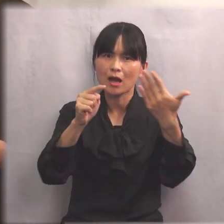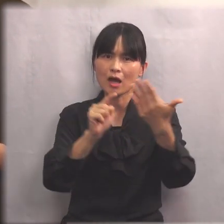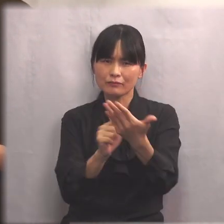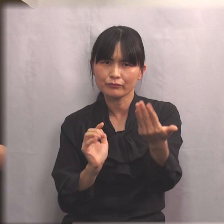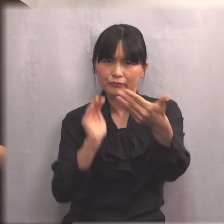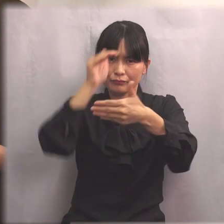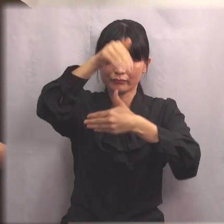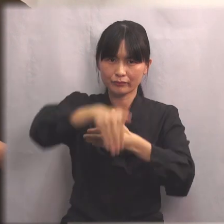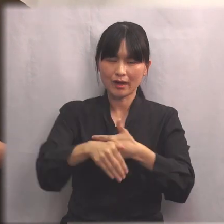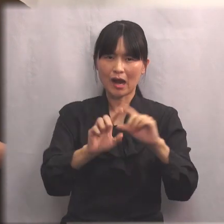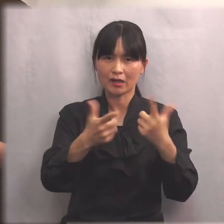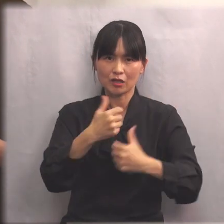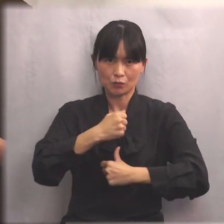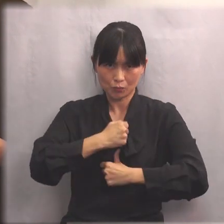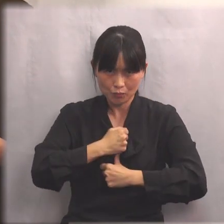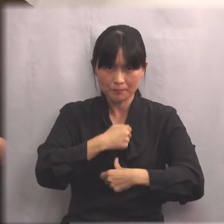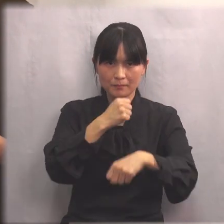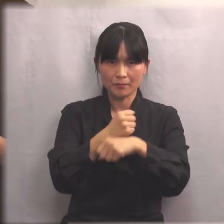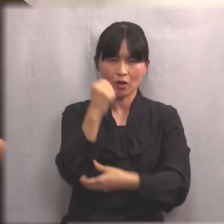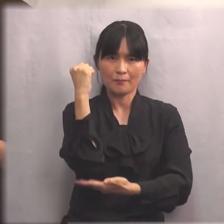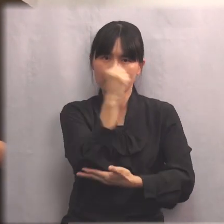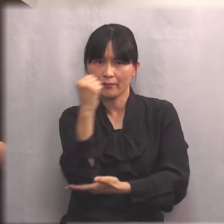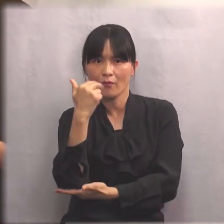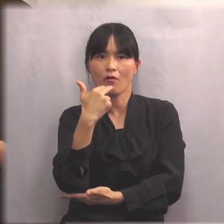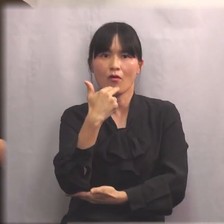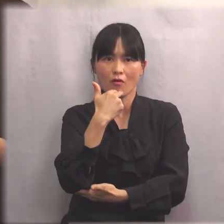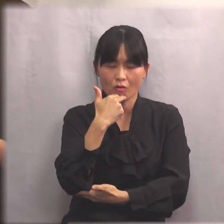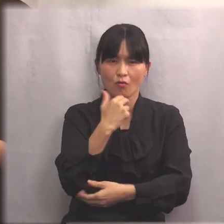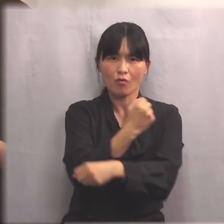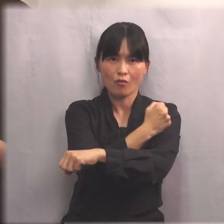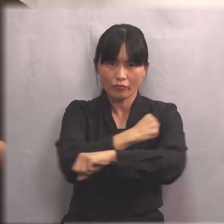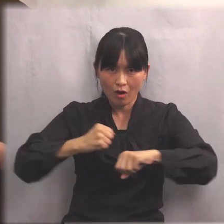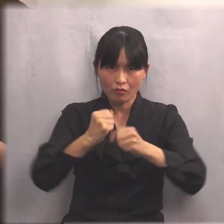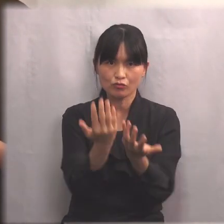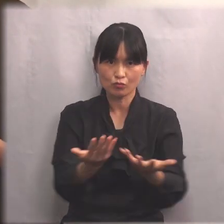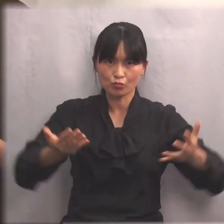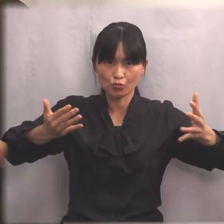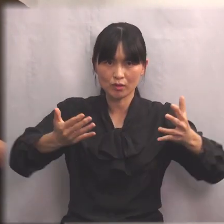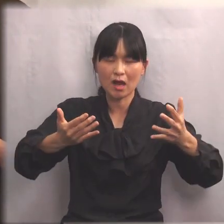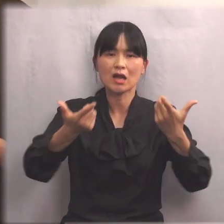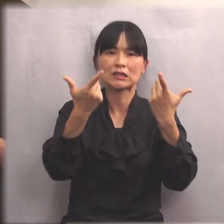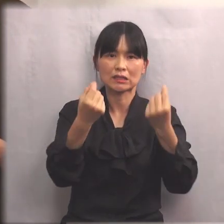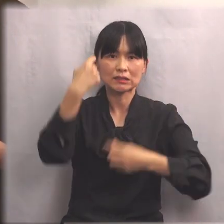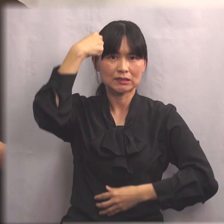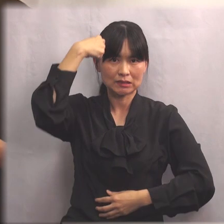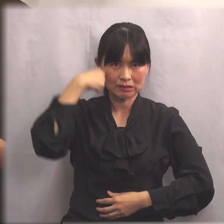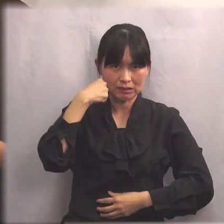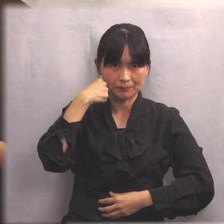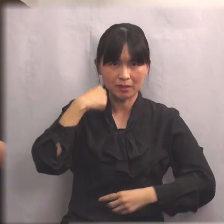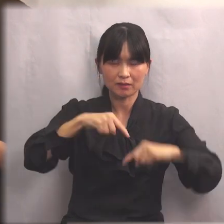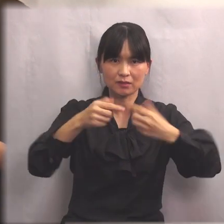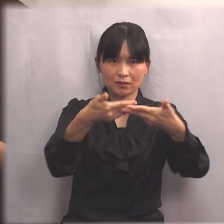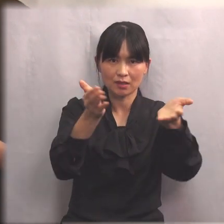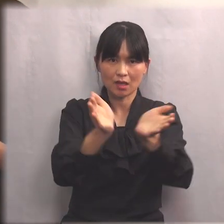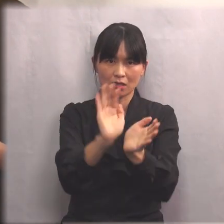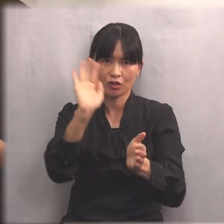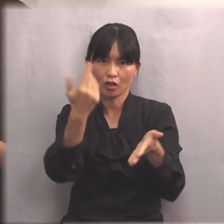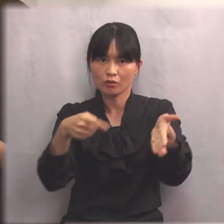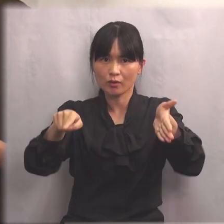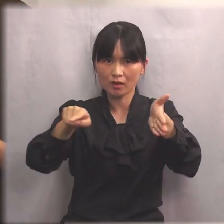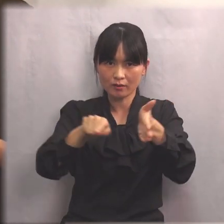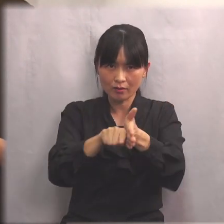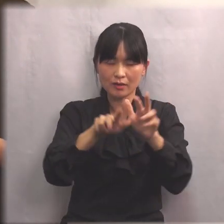마음이 흘러넘치지 않을 수 있는 그런 튼튼하고 넓고 우묵한 그릇, 그런 그릇 같은 정당이